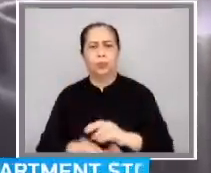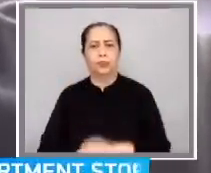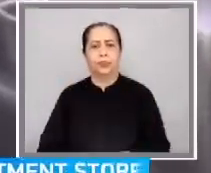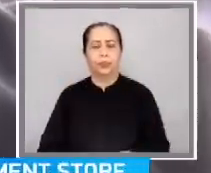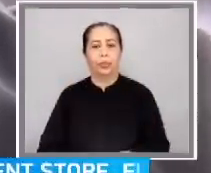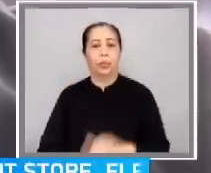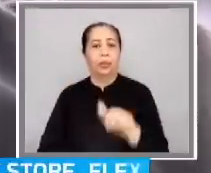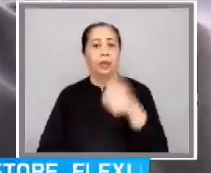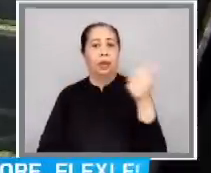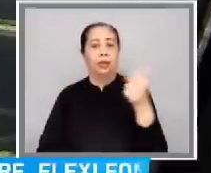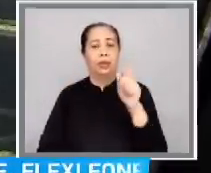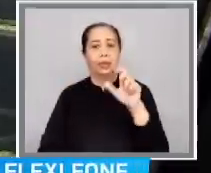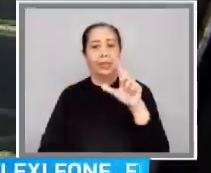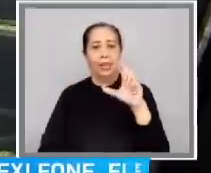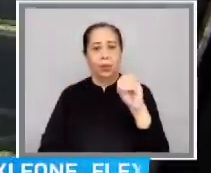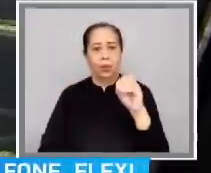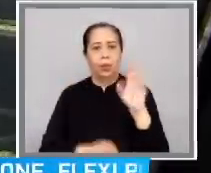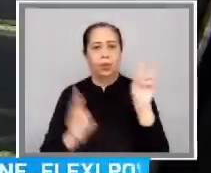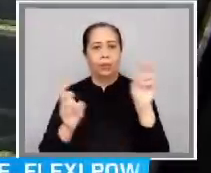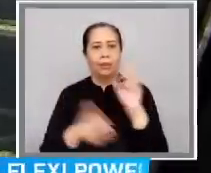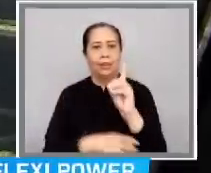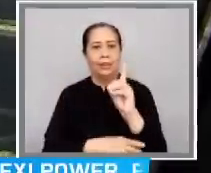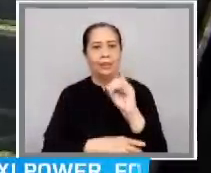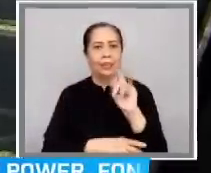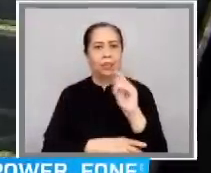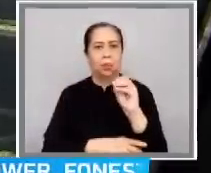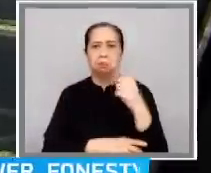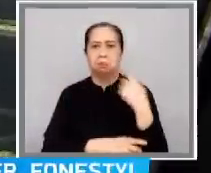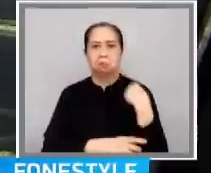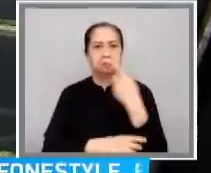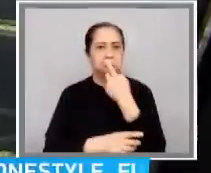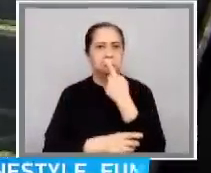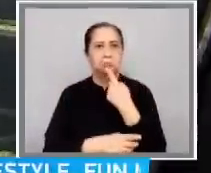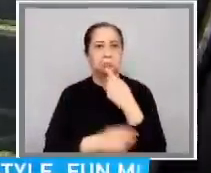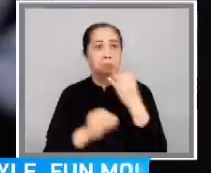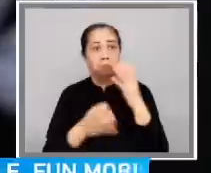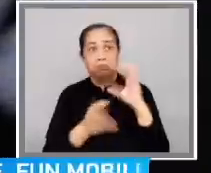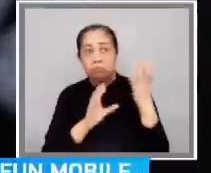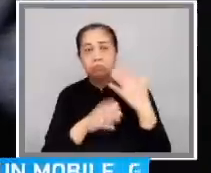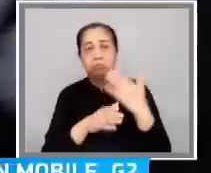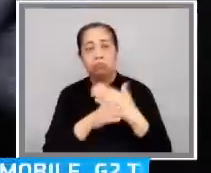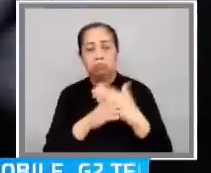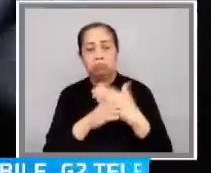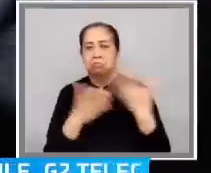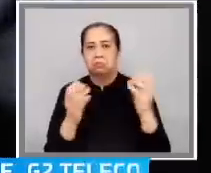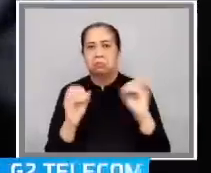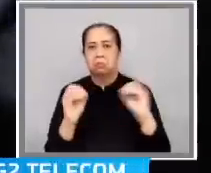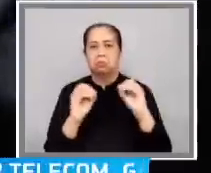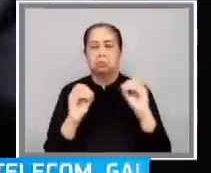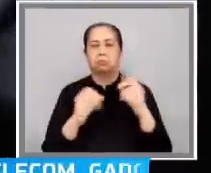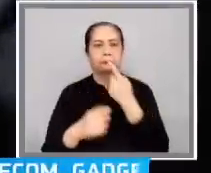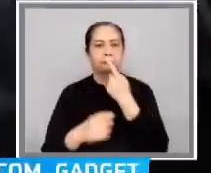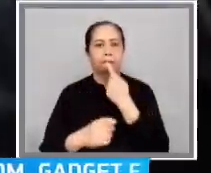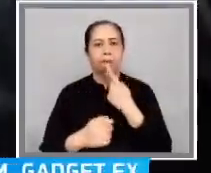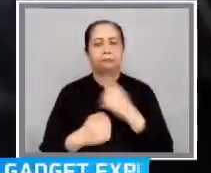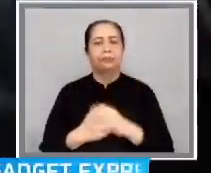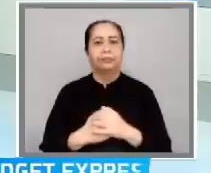telco sa bansa na Dito Telecommunity, wala pang pahayag kung may nagka-aberya sa kanilang SIM registration.